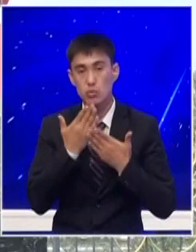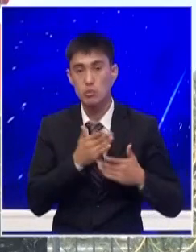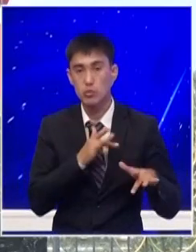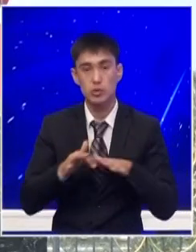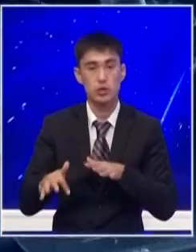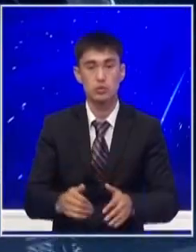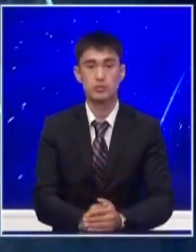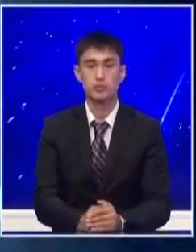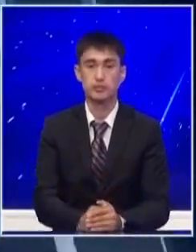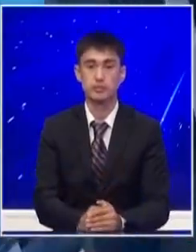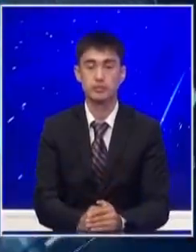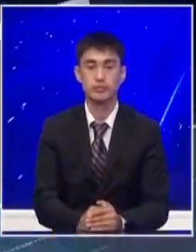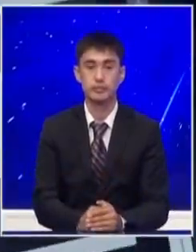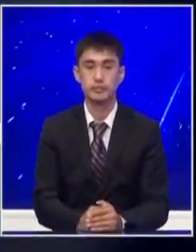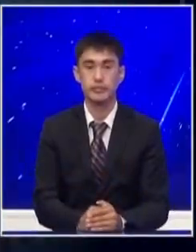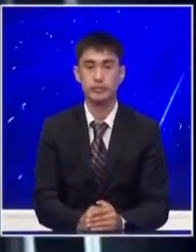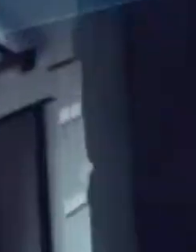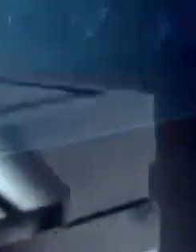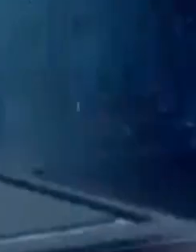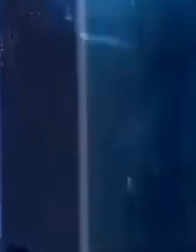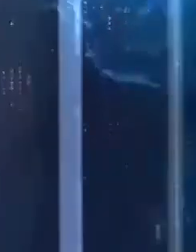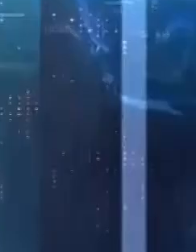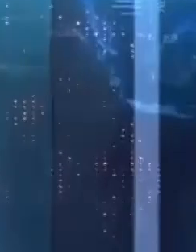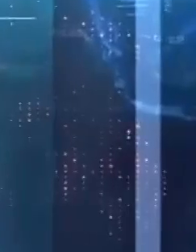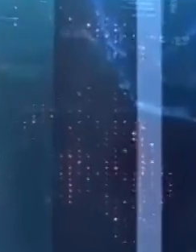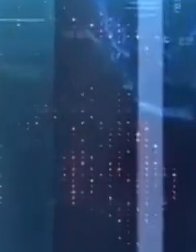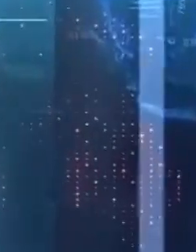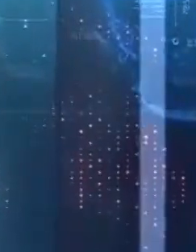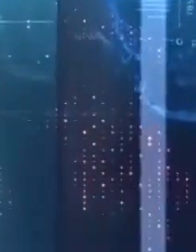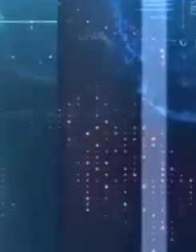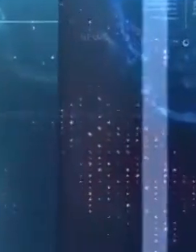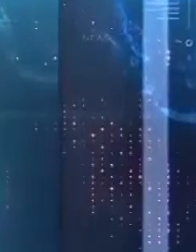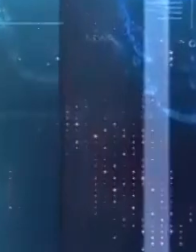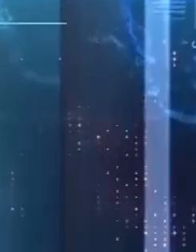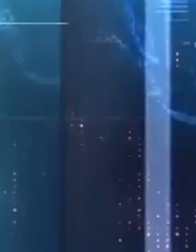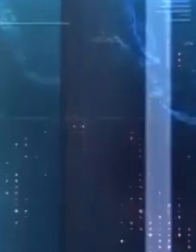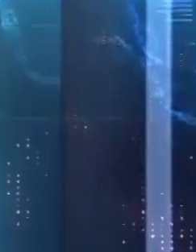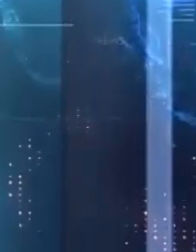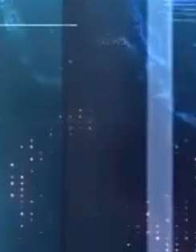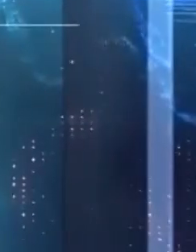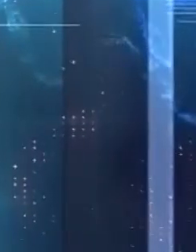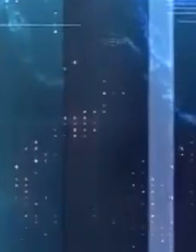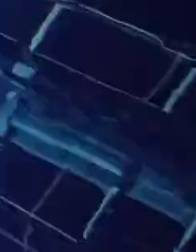делу. Жандос Назарбаев, Жайдарбек Нурбек, телеканал ЖТСУ, Алматинская область.